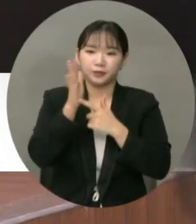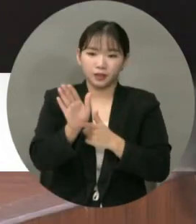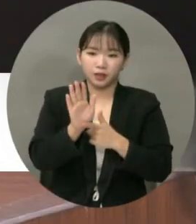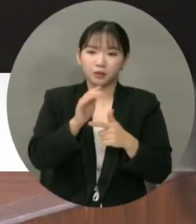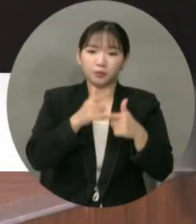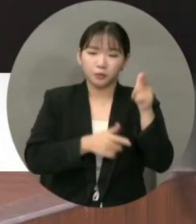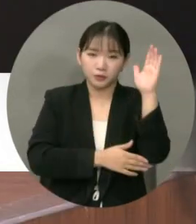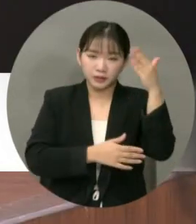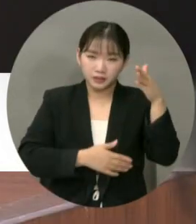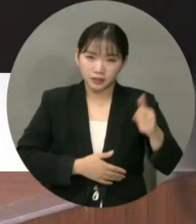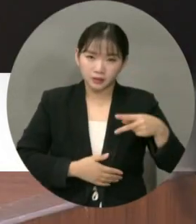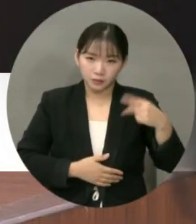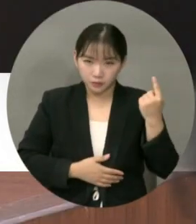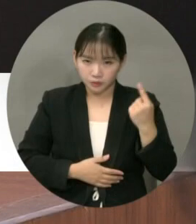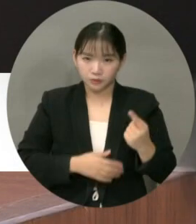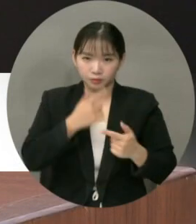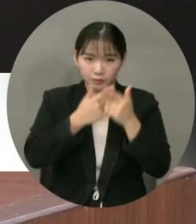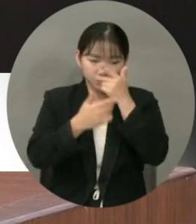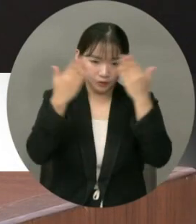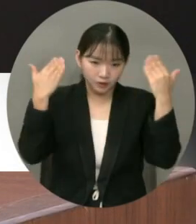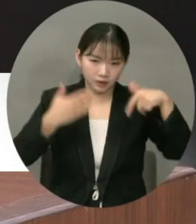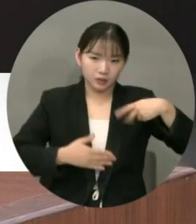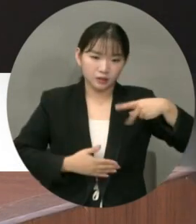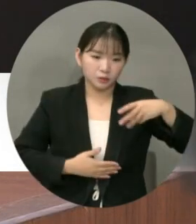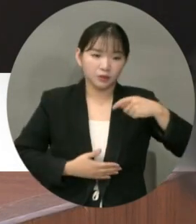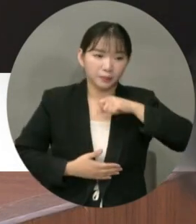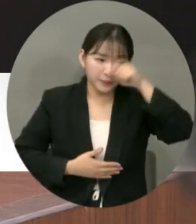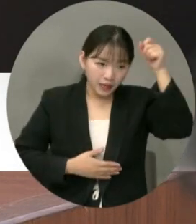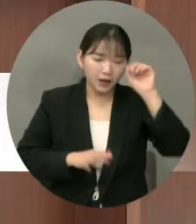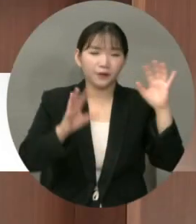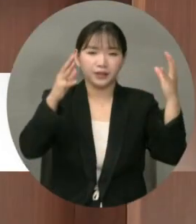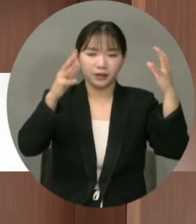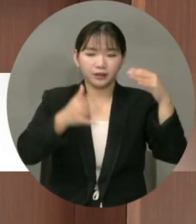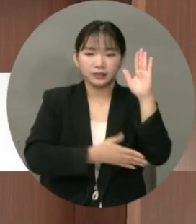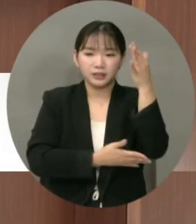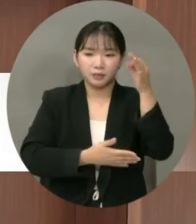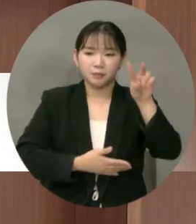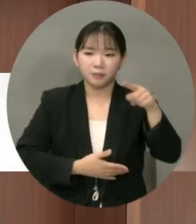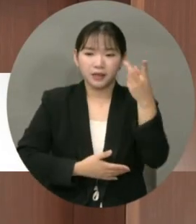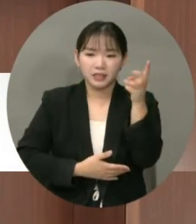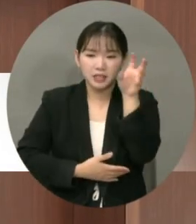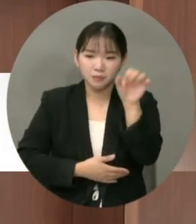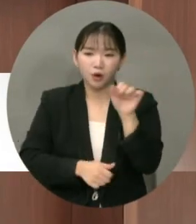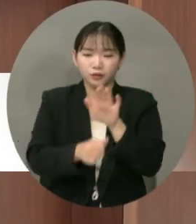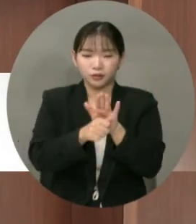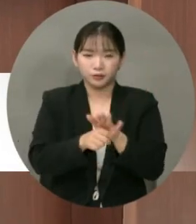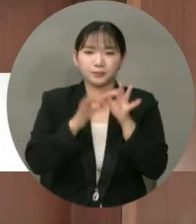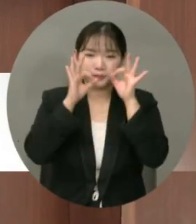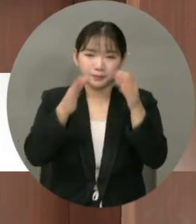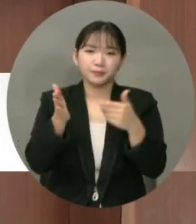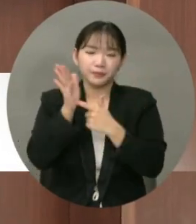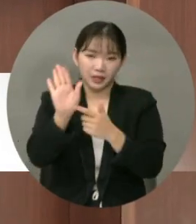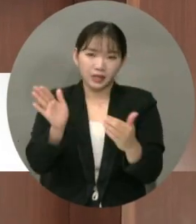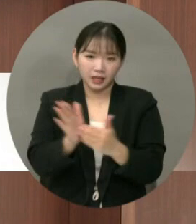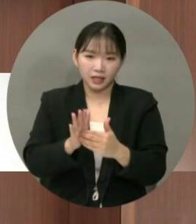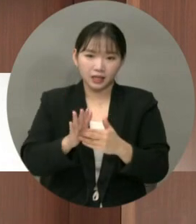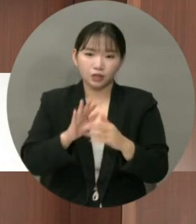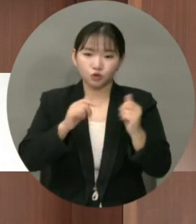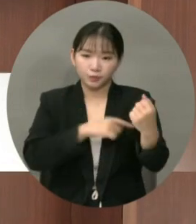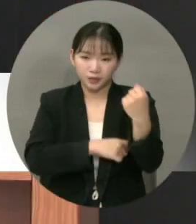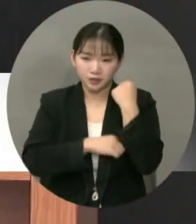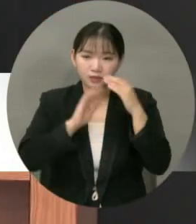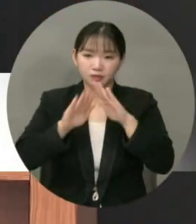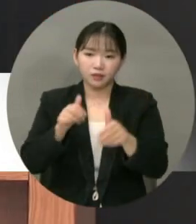목포 시장도 목포대 글로컬 대학 선정을 환영하면서 CB 120억 원 지원을 거듭 확인했고 김화진 국민의 임